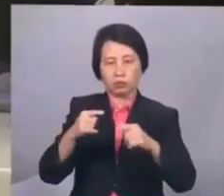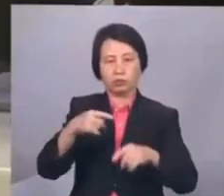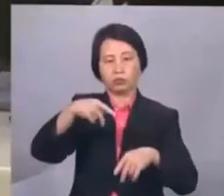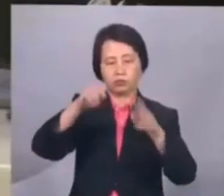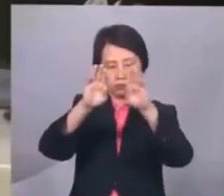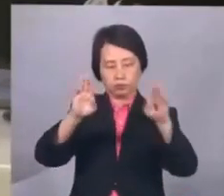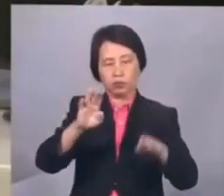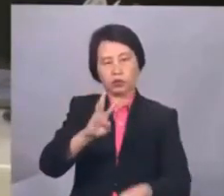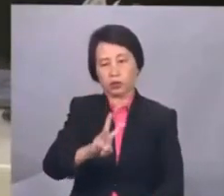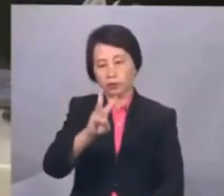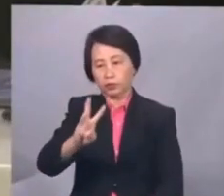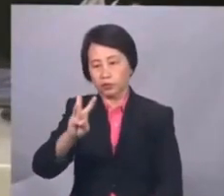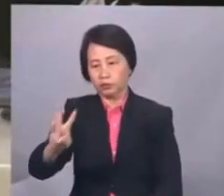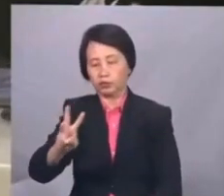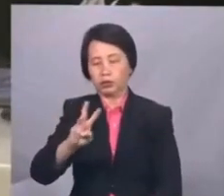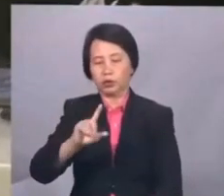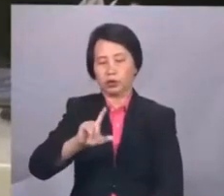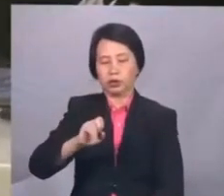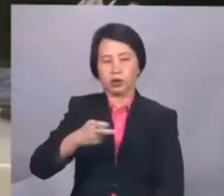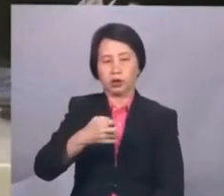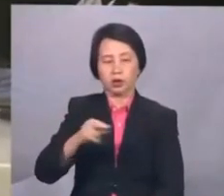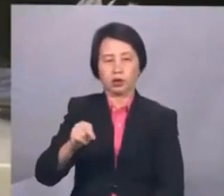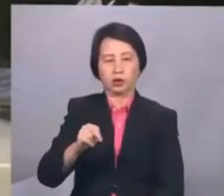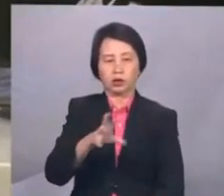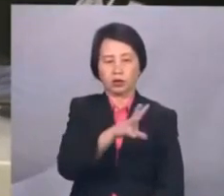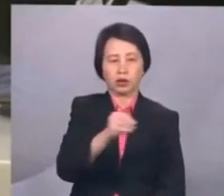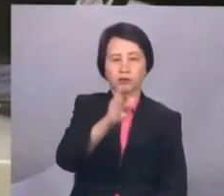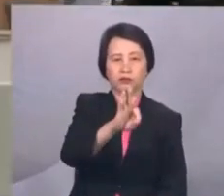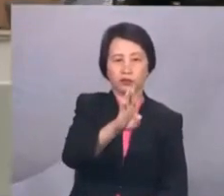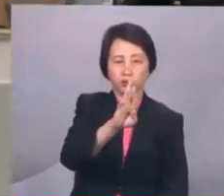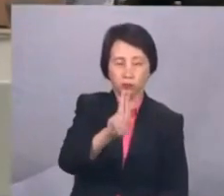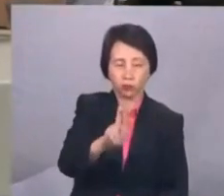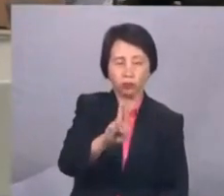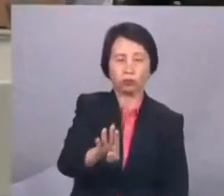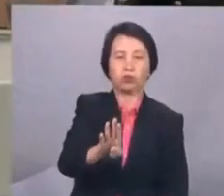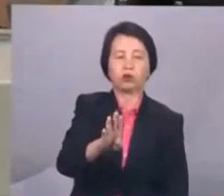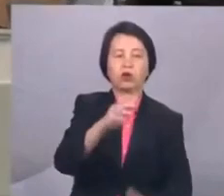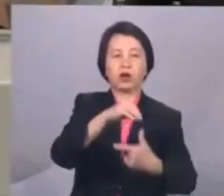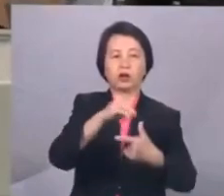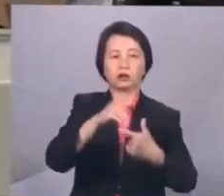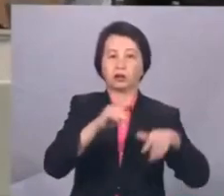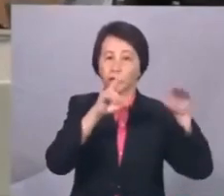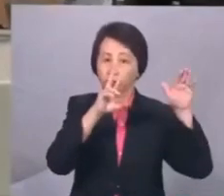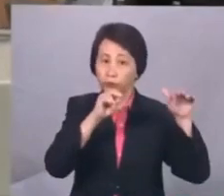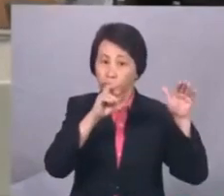portal Rasmi alien dan media sosial resmi Facebook dan Twitter